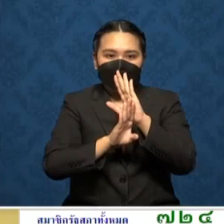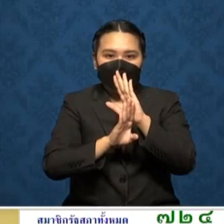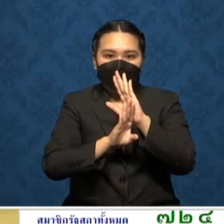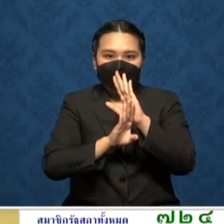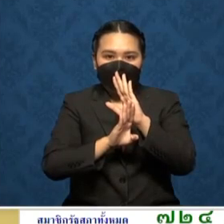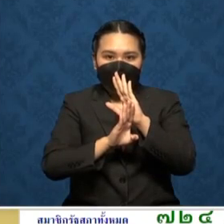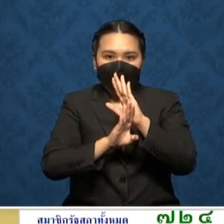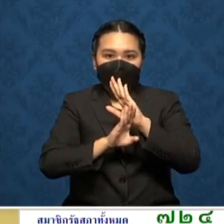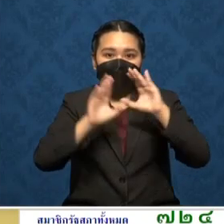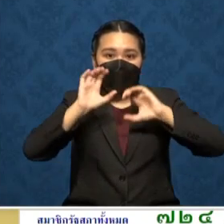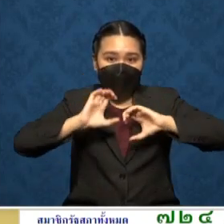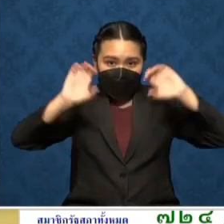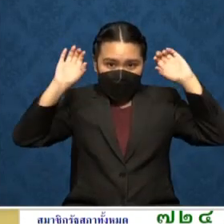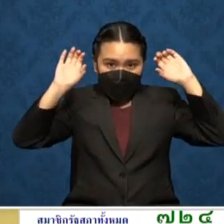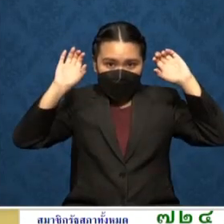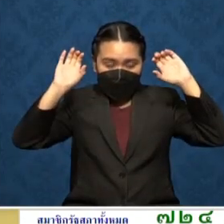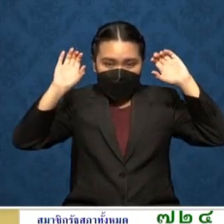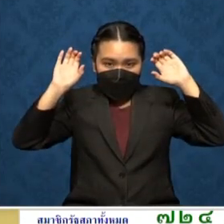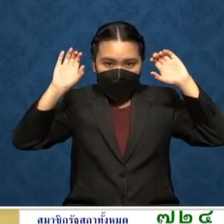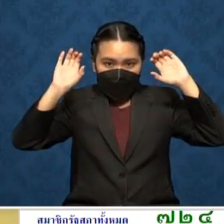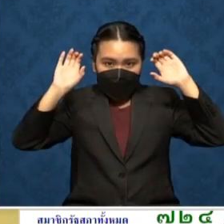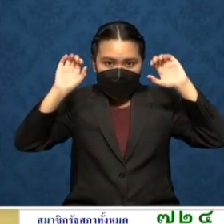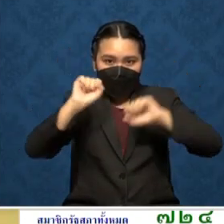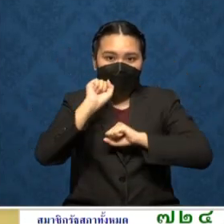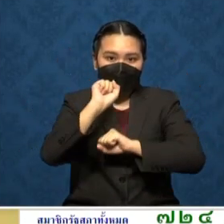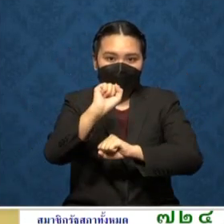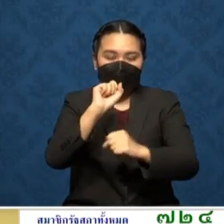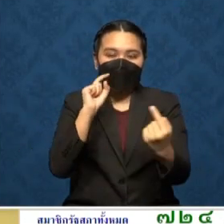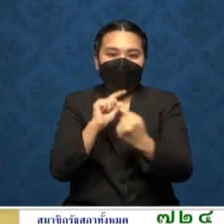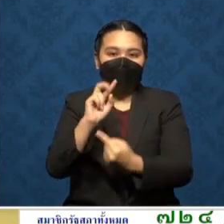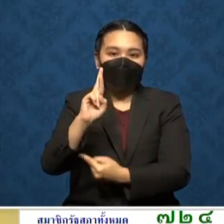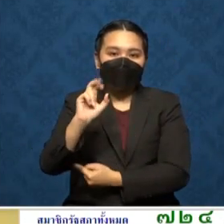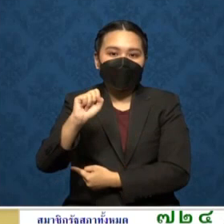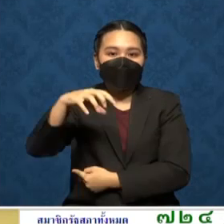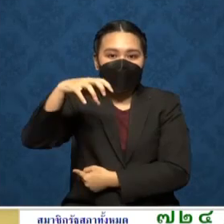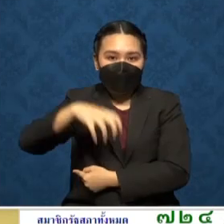ที่รัฐบาลเคยแถลงต่อรัฐสภาเรื่องรัฐบาล